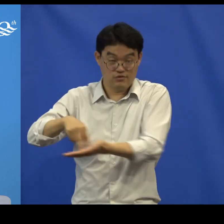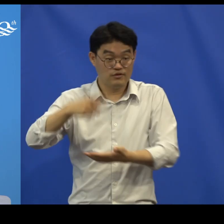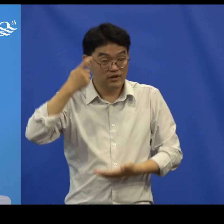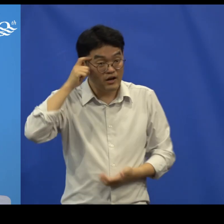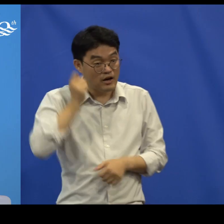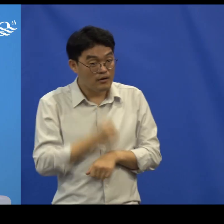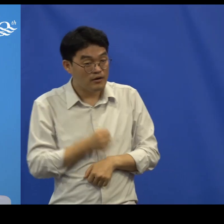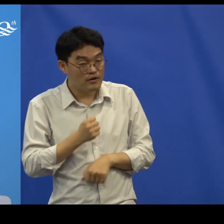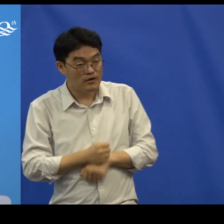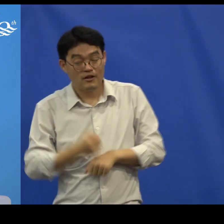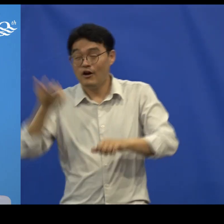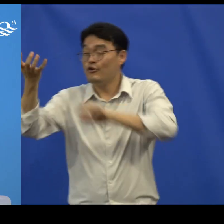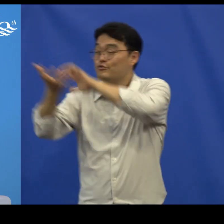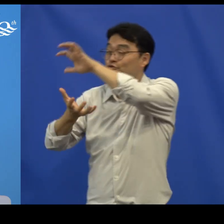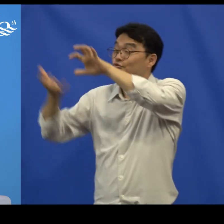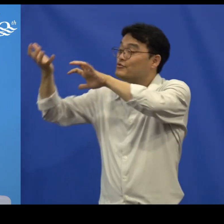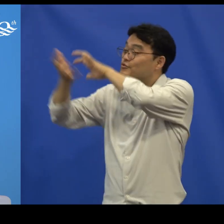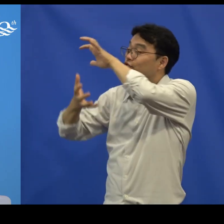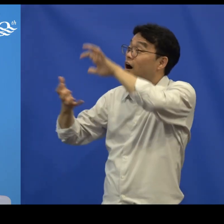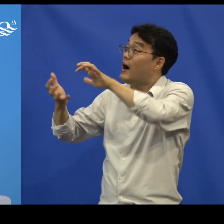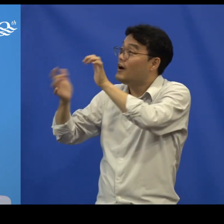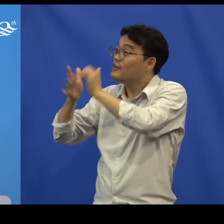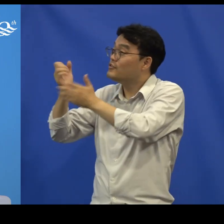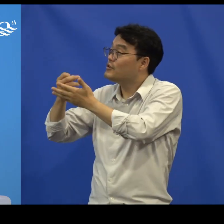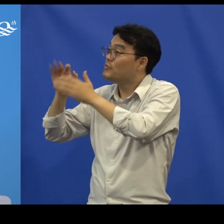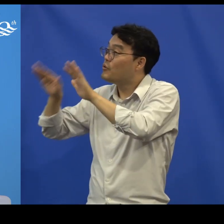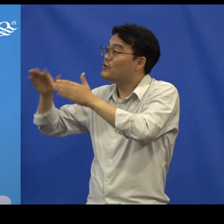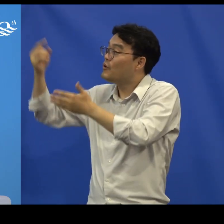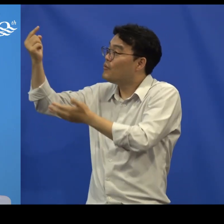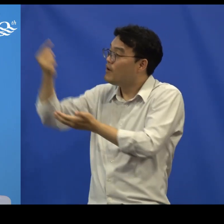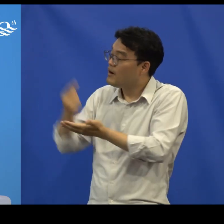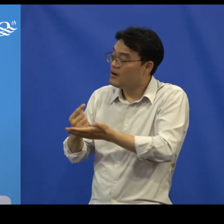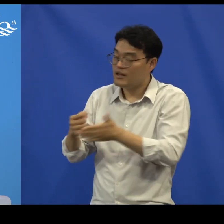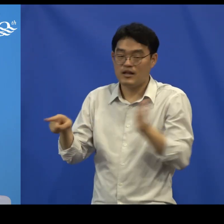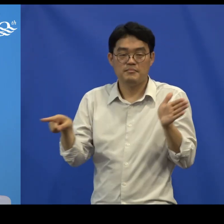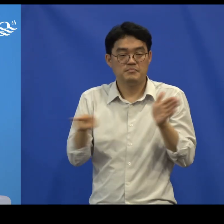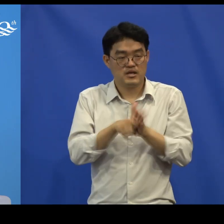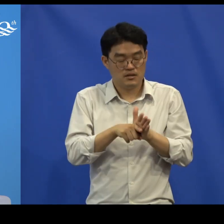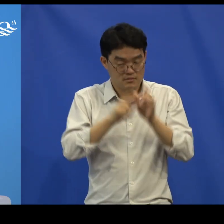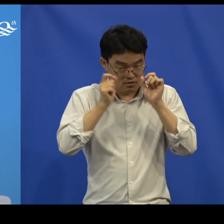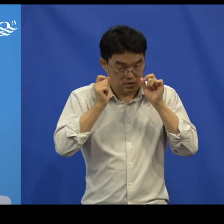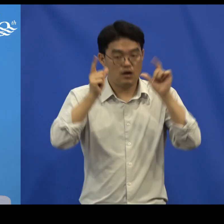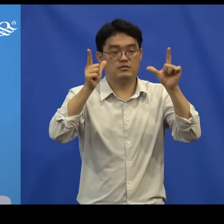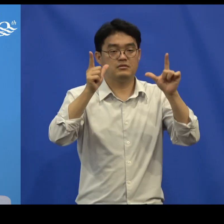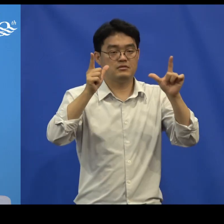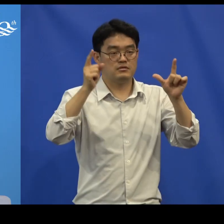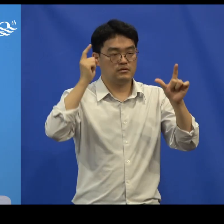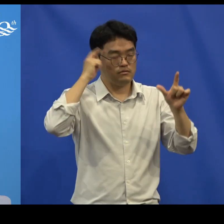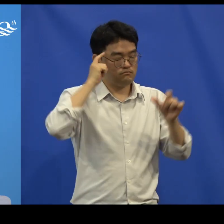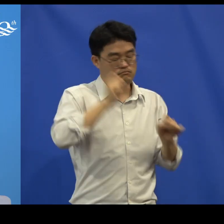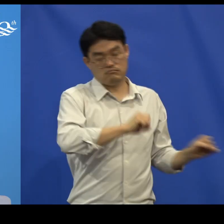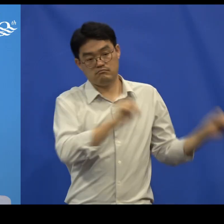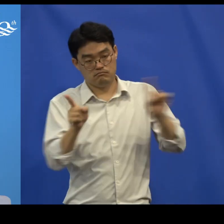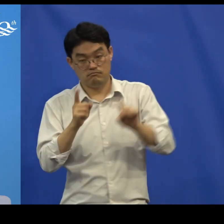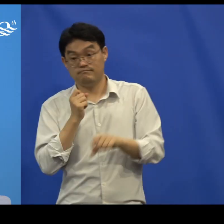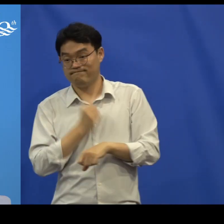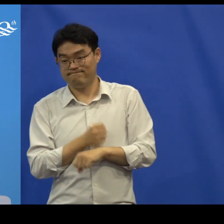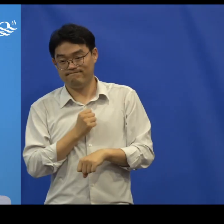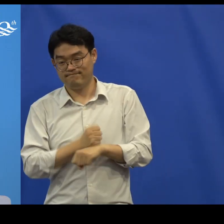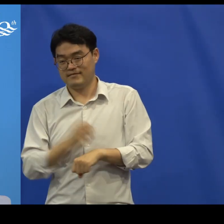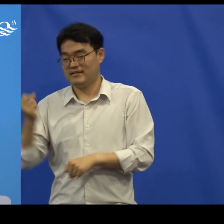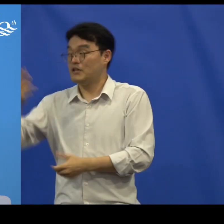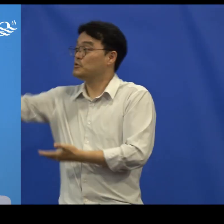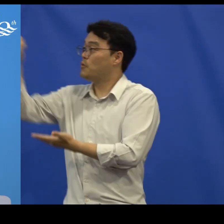혹시 오늘 오시려나, 믿음의 경각심을 가지고 매일매일 그리스도를, 다시 오실